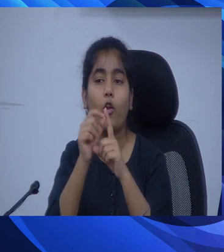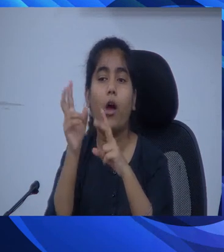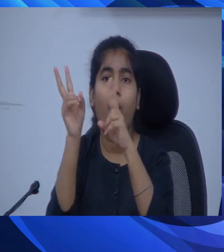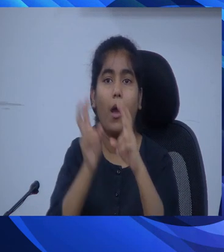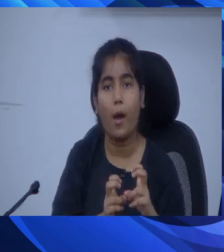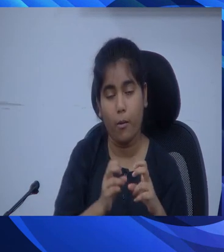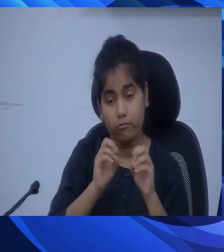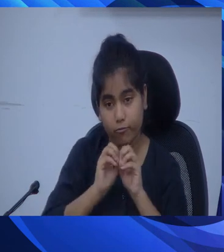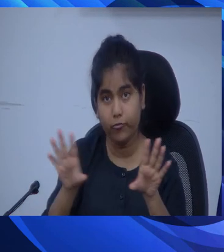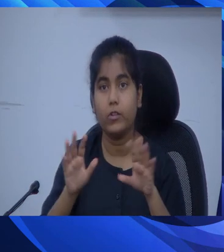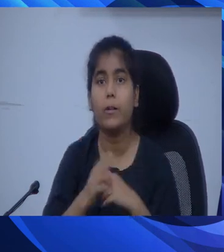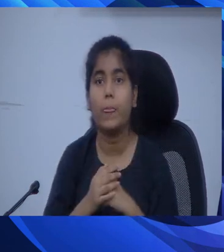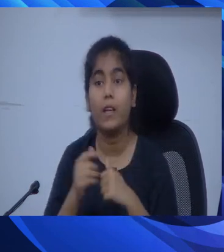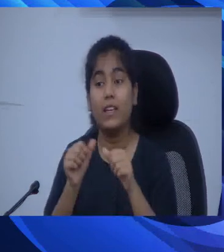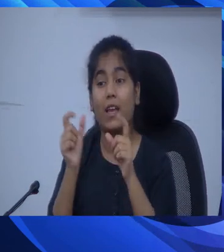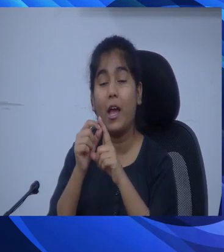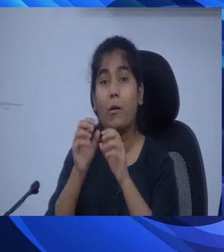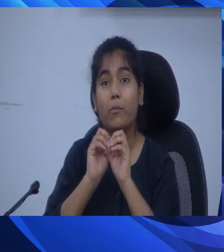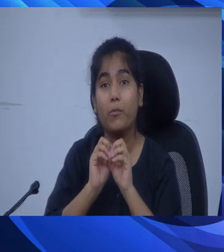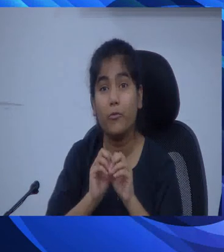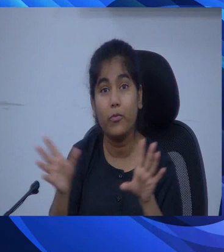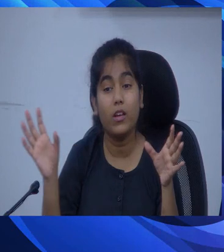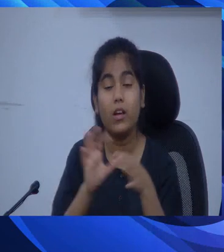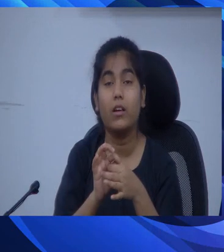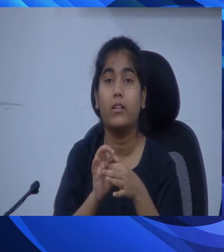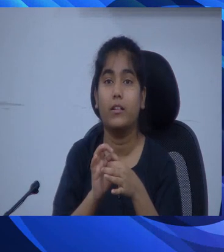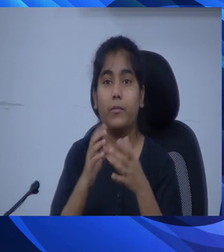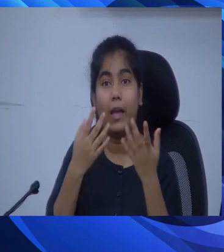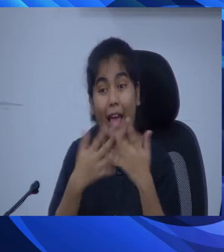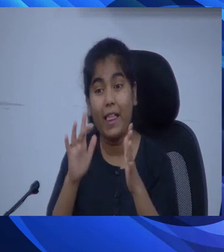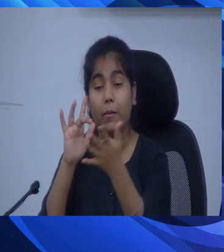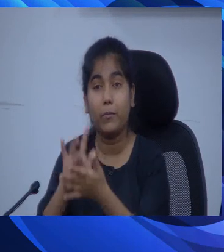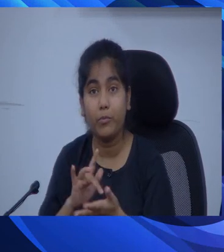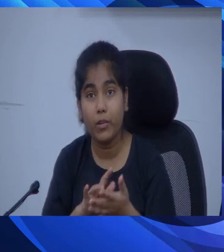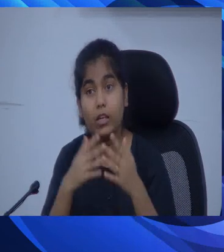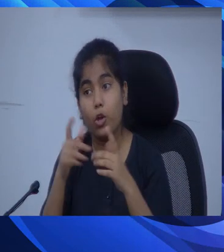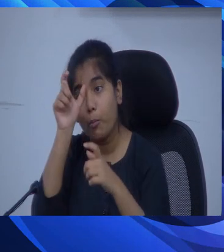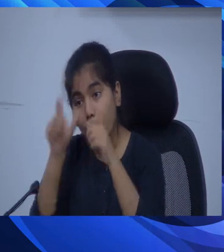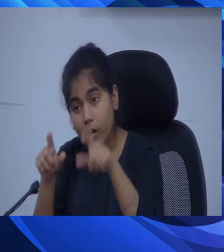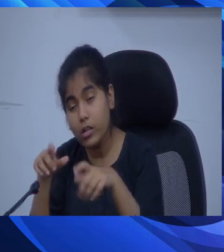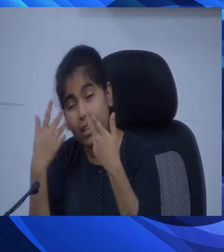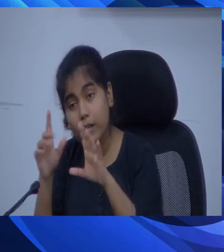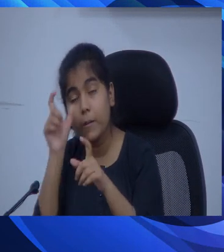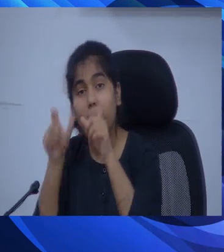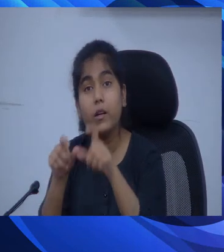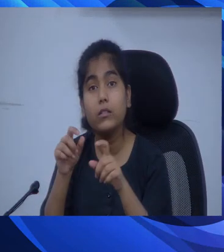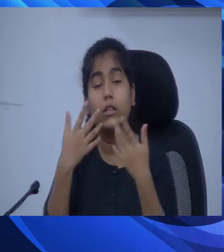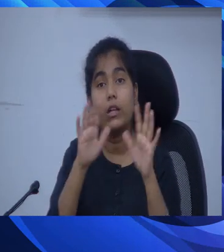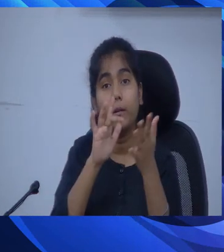पे है. और उस ऐप के तहत में कोई भी कहीं भी किसी भी समय